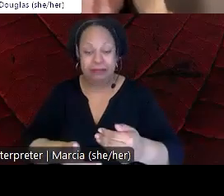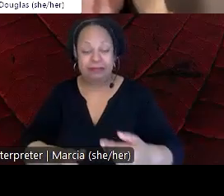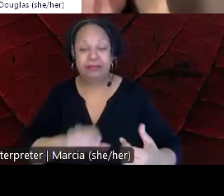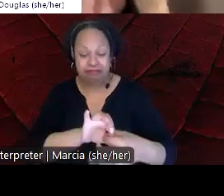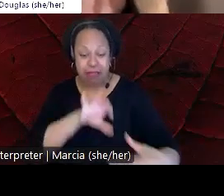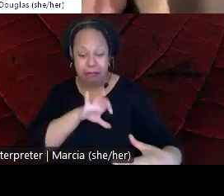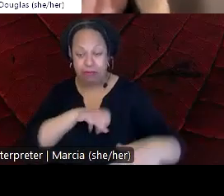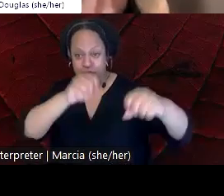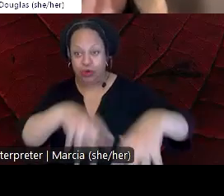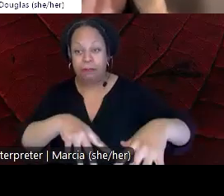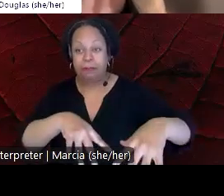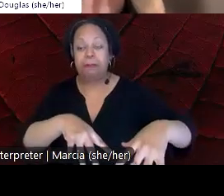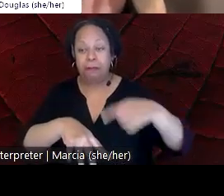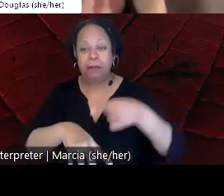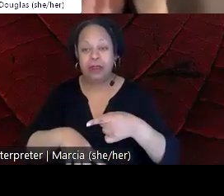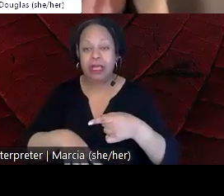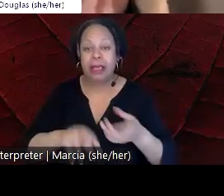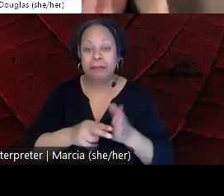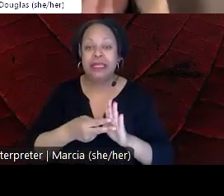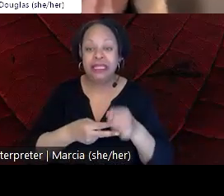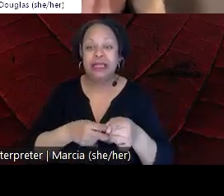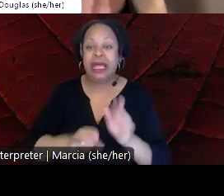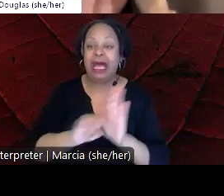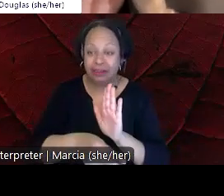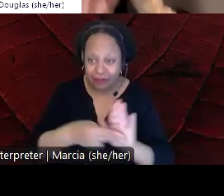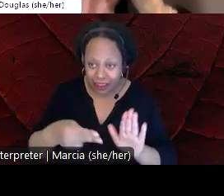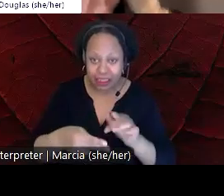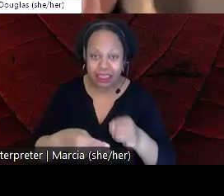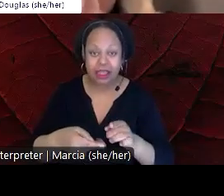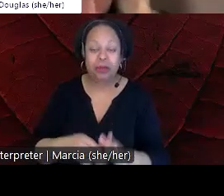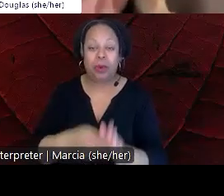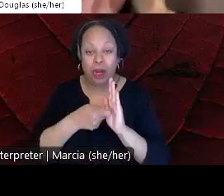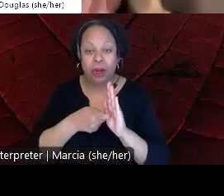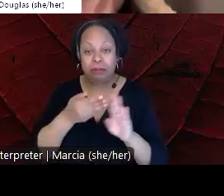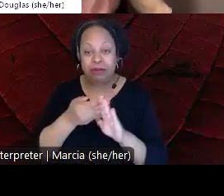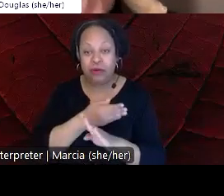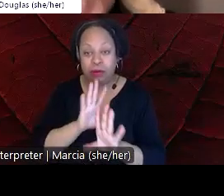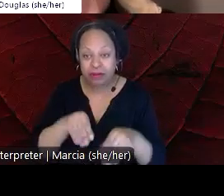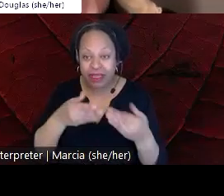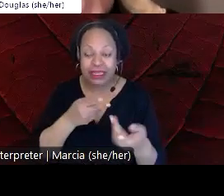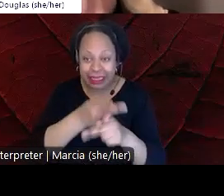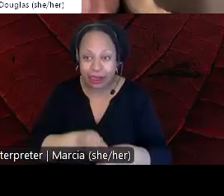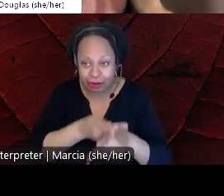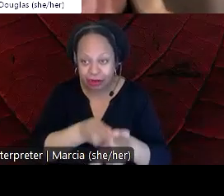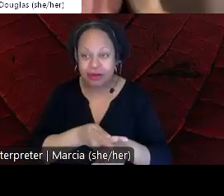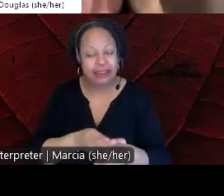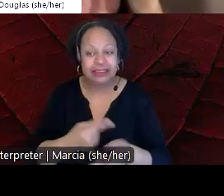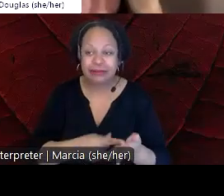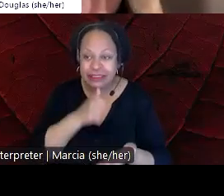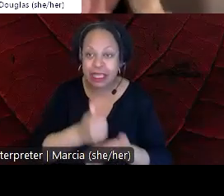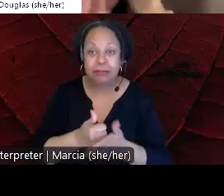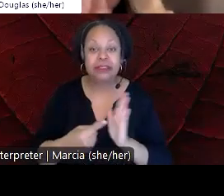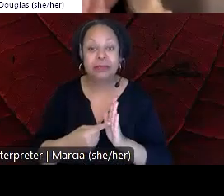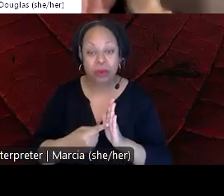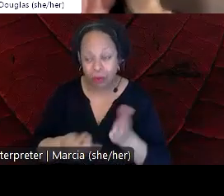dois régler cela avec X, Y, Z. Parfois, ça peut être peu utile. Alors, nous nous tournons vers